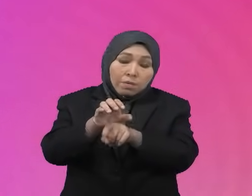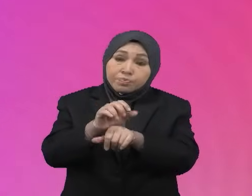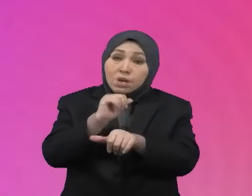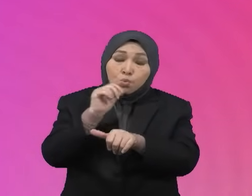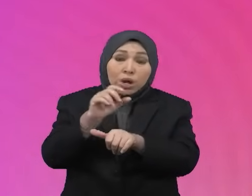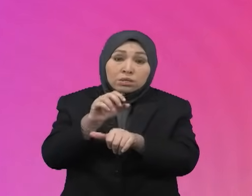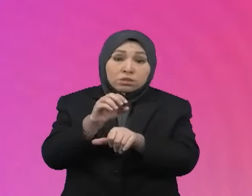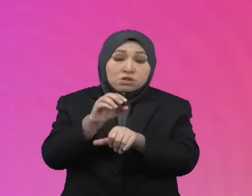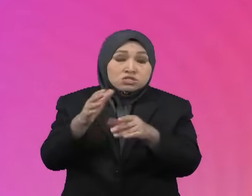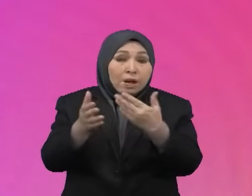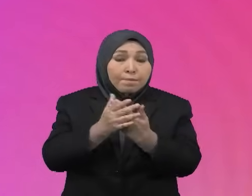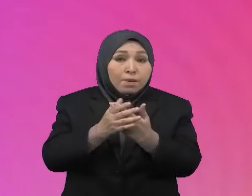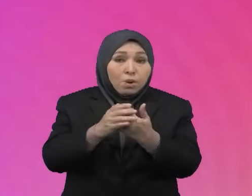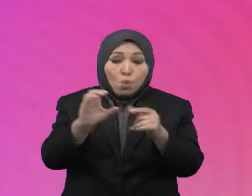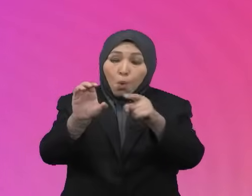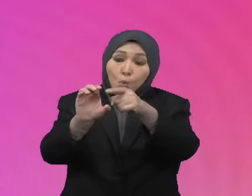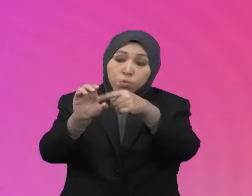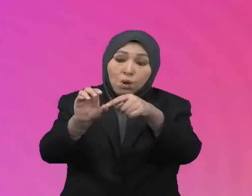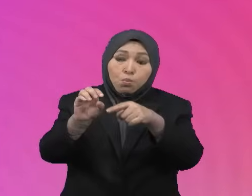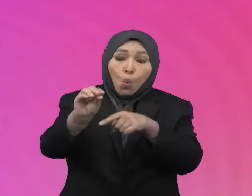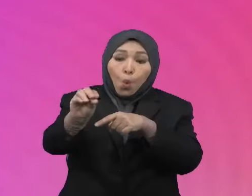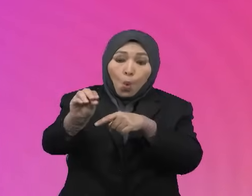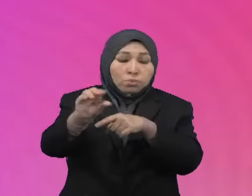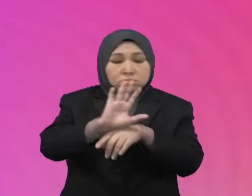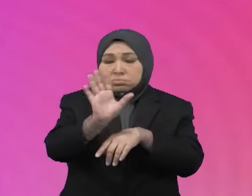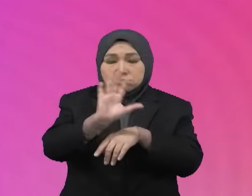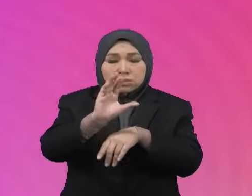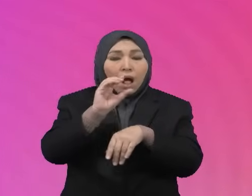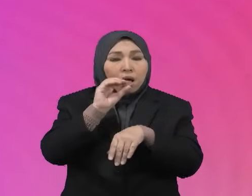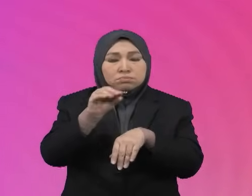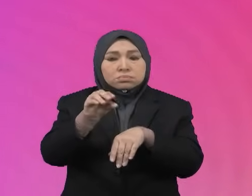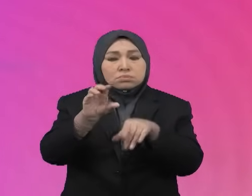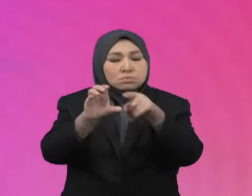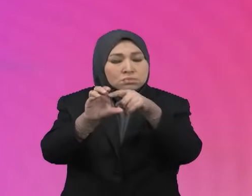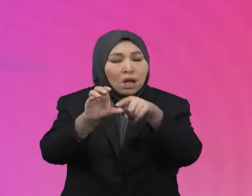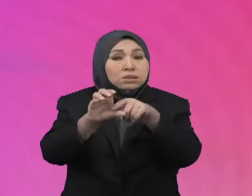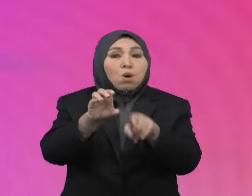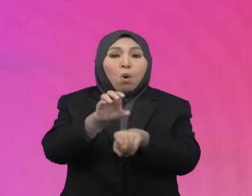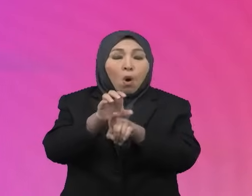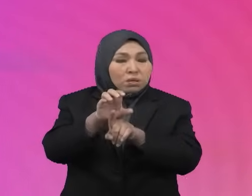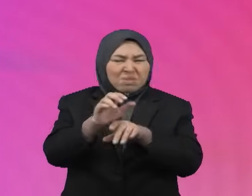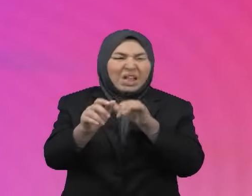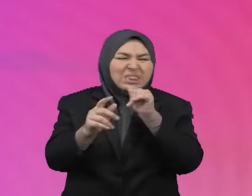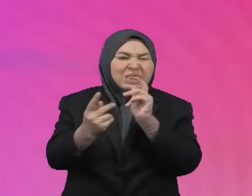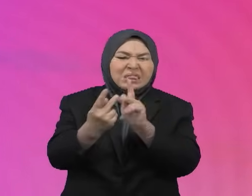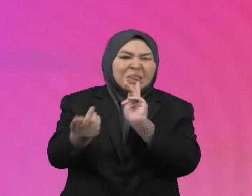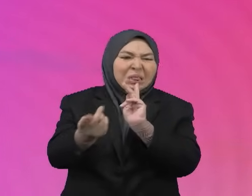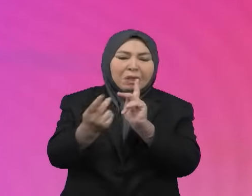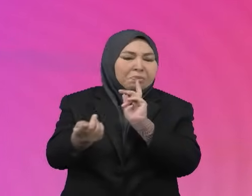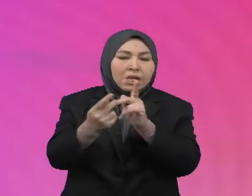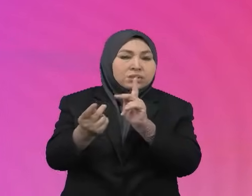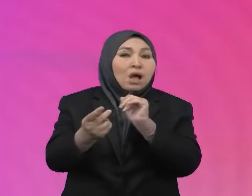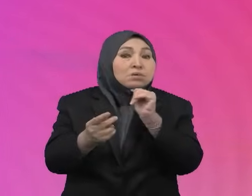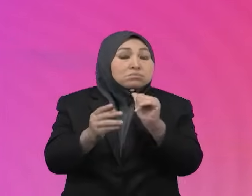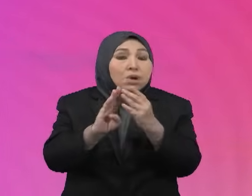Bukan kita sampai membulatkan mulut atau memuncungkan mulut. Qa. Ha, itu tidak tepat. Tidak secara